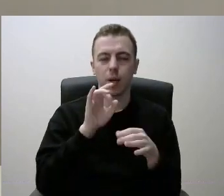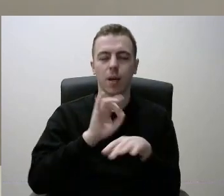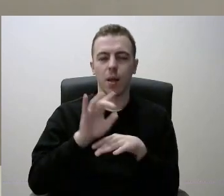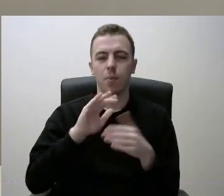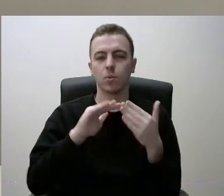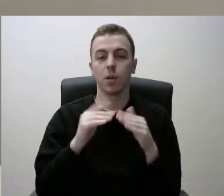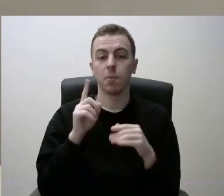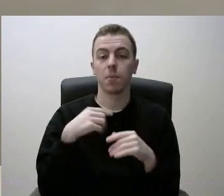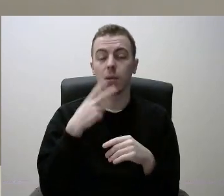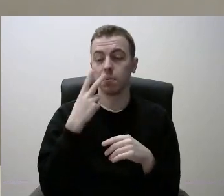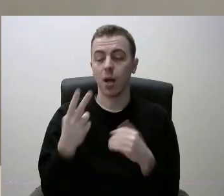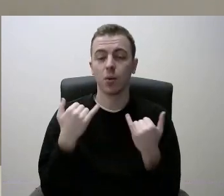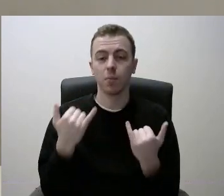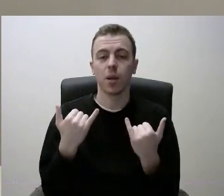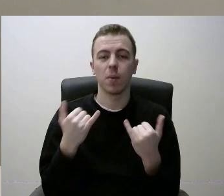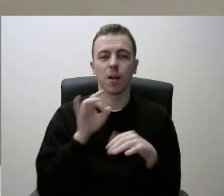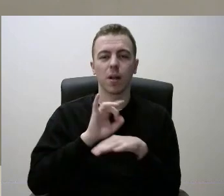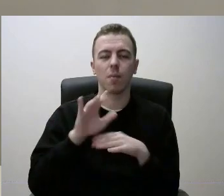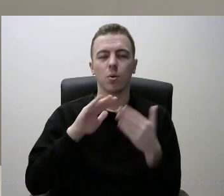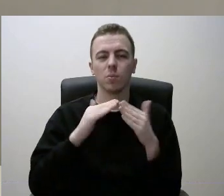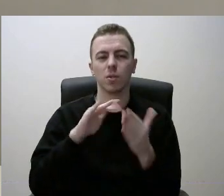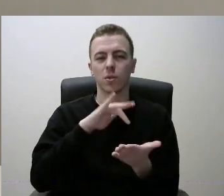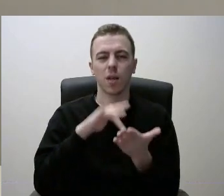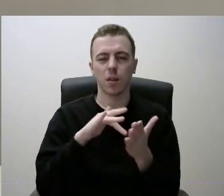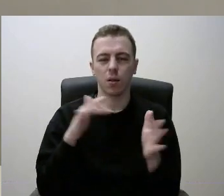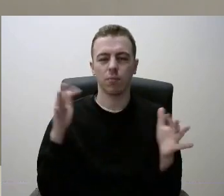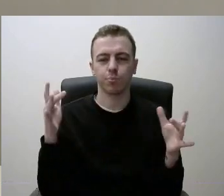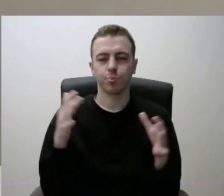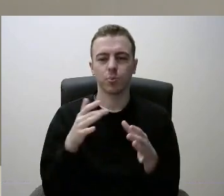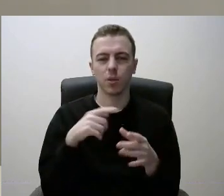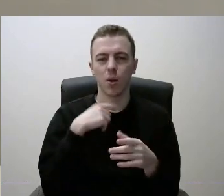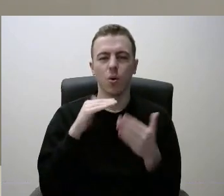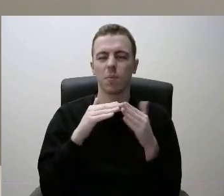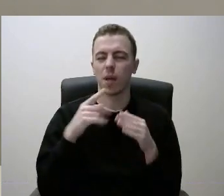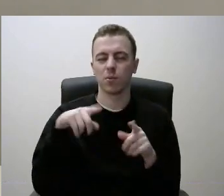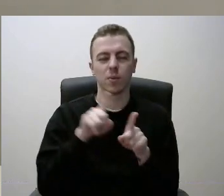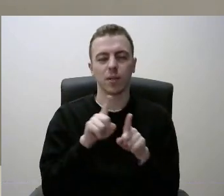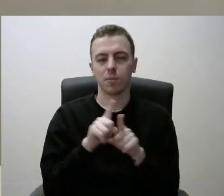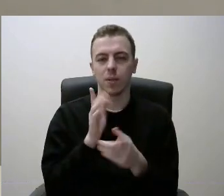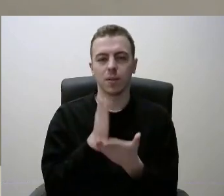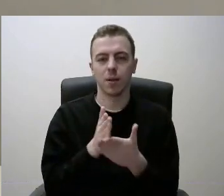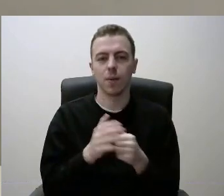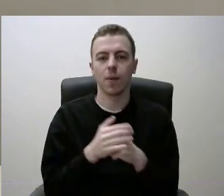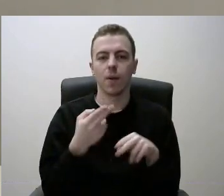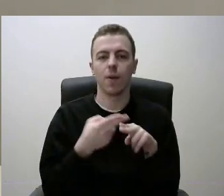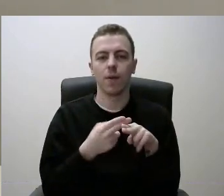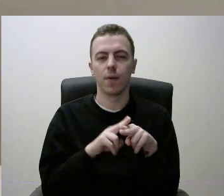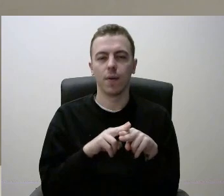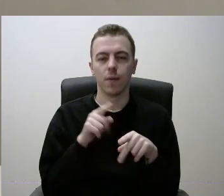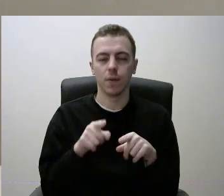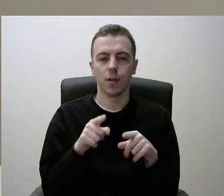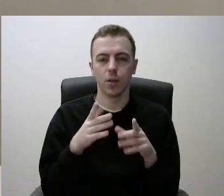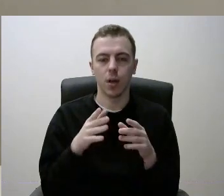kad tai, ką mes matome, tą Klaipėdos miesto centro tuštėjimą, tą mato daugybė miestų pasaulyje, tai vadinasi toks tarsi spurgos miestas, kai miesto